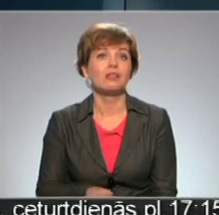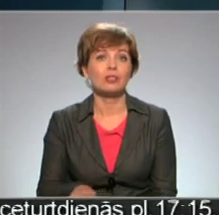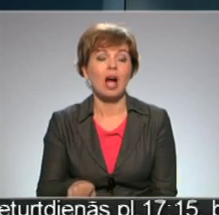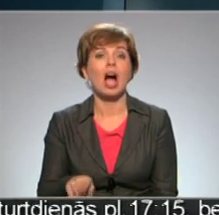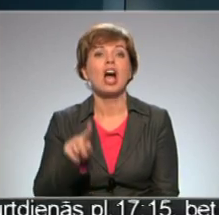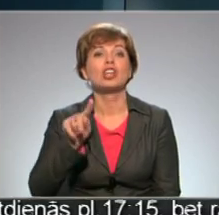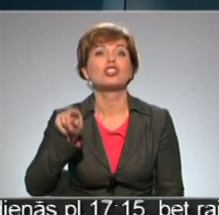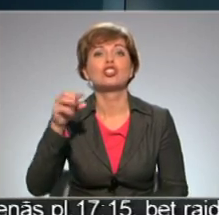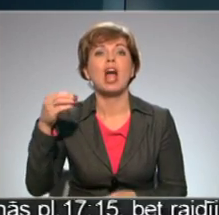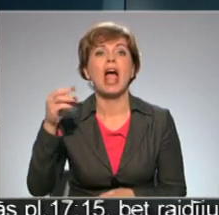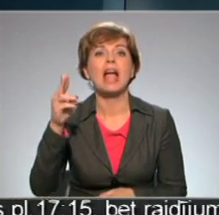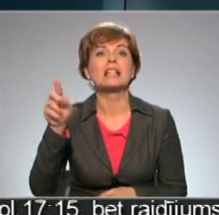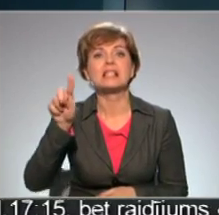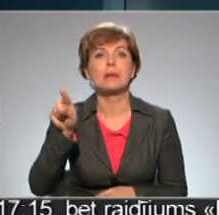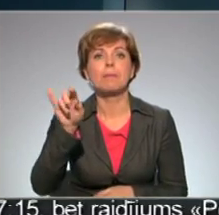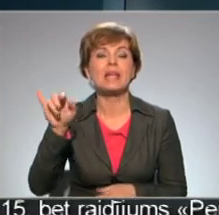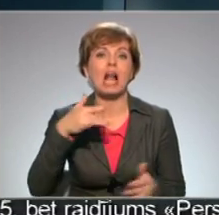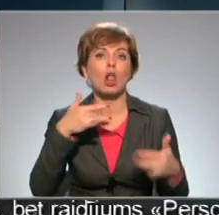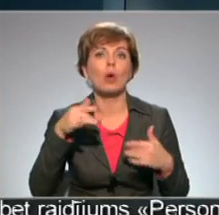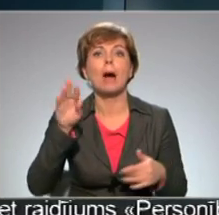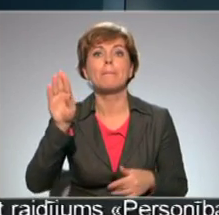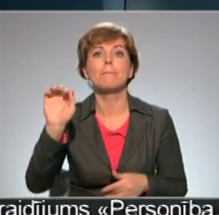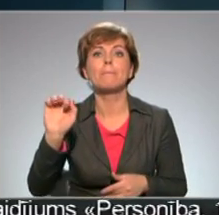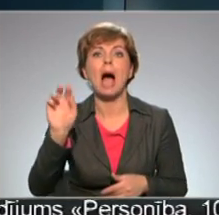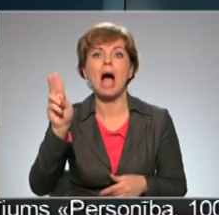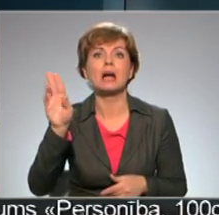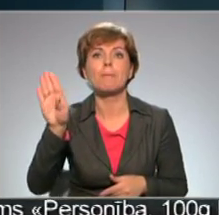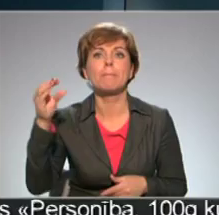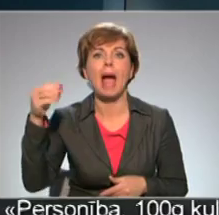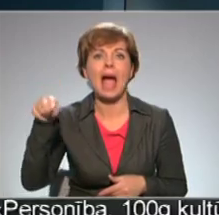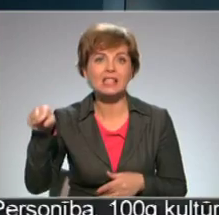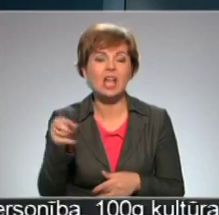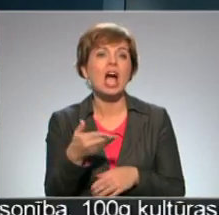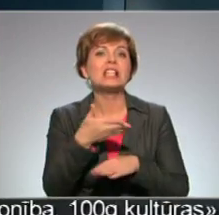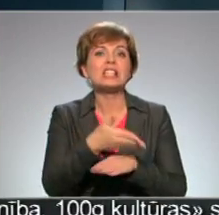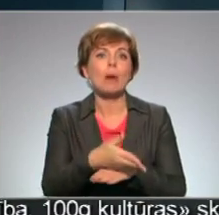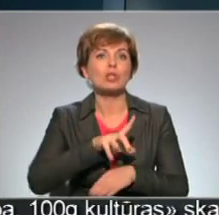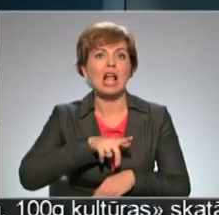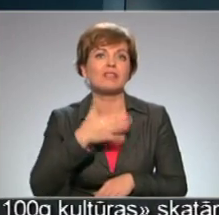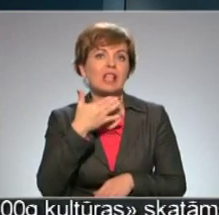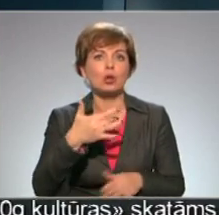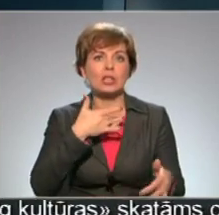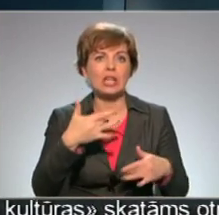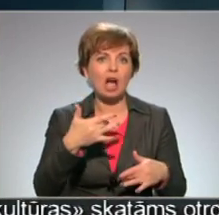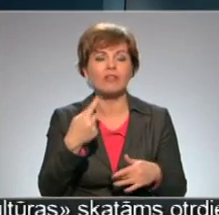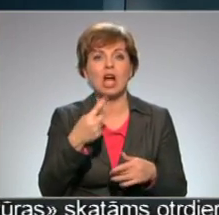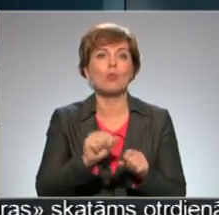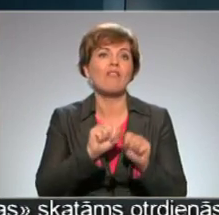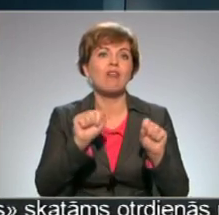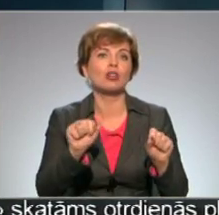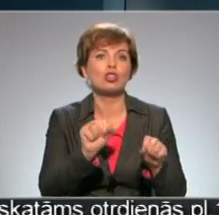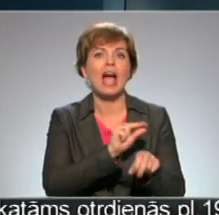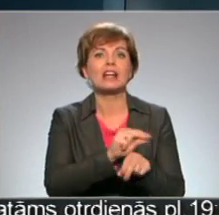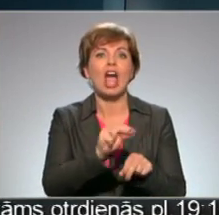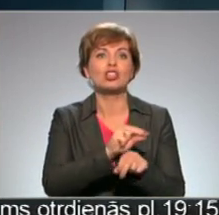ar Šekspīra lugu Magbets šovakar Latvijas Nacionālajā teātrī viesojas viens no vadošajiem režisoriem Luks Persevals. Izrāde noslēdz Baltijas